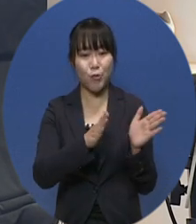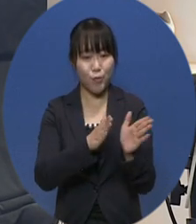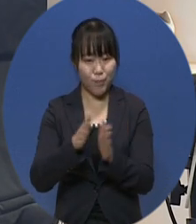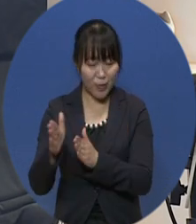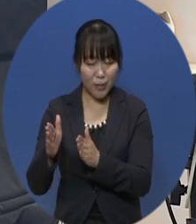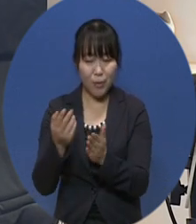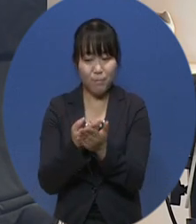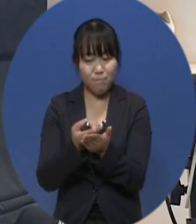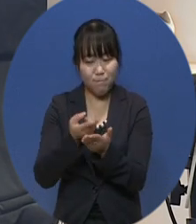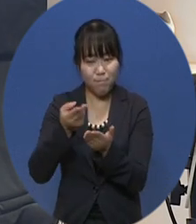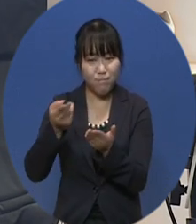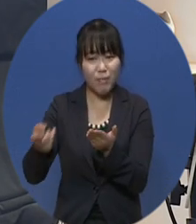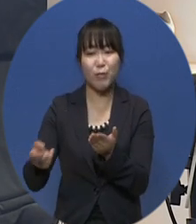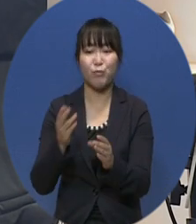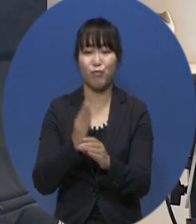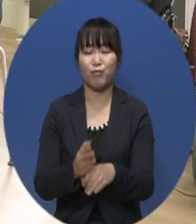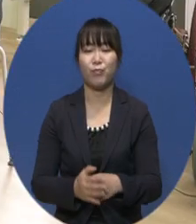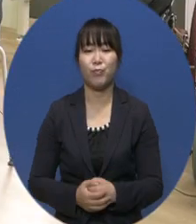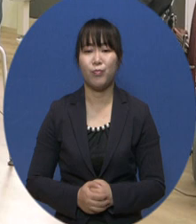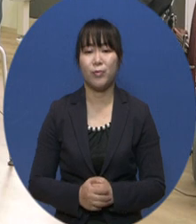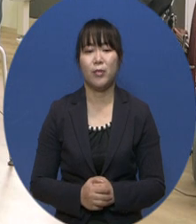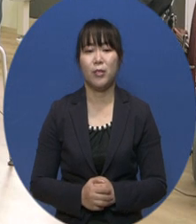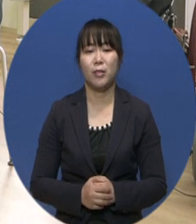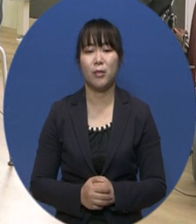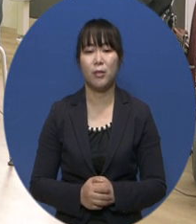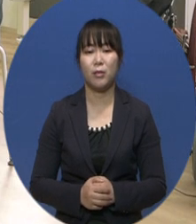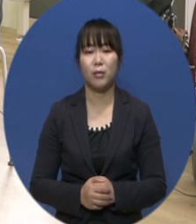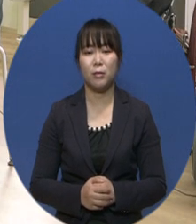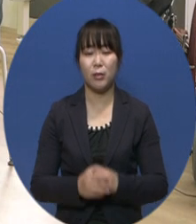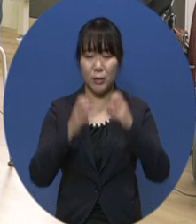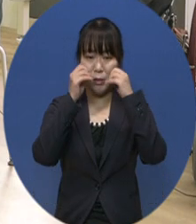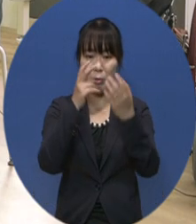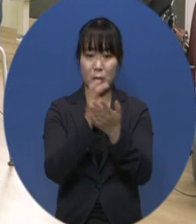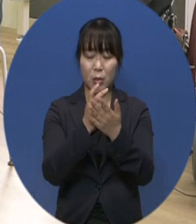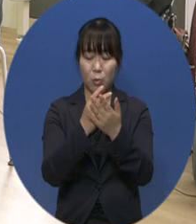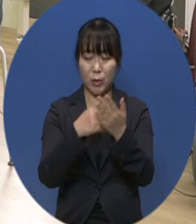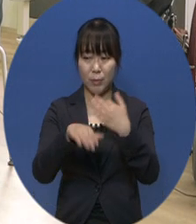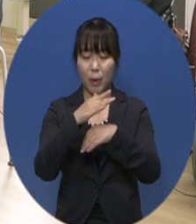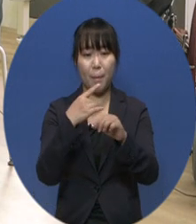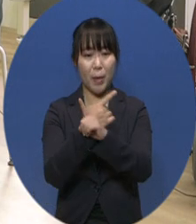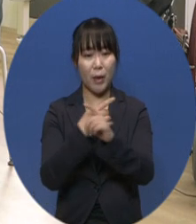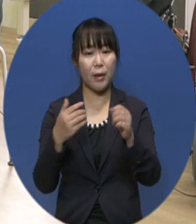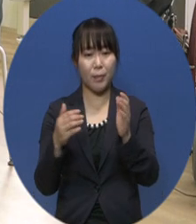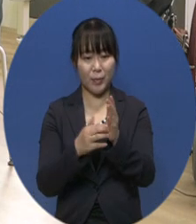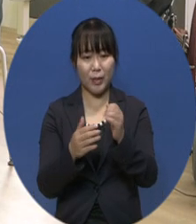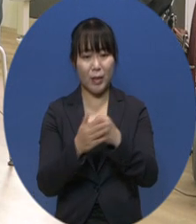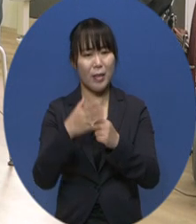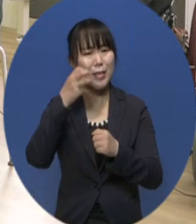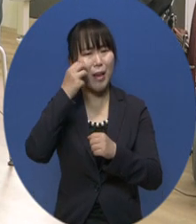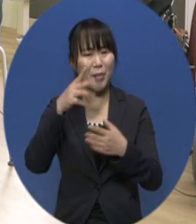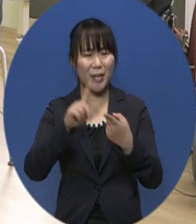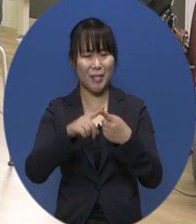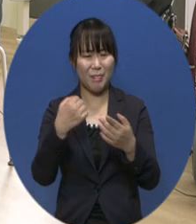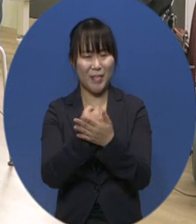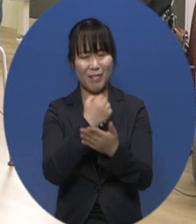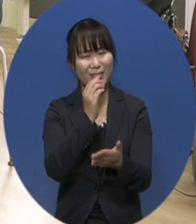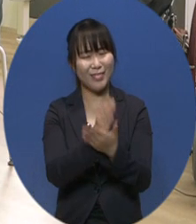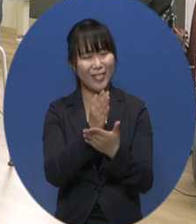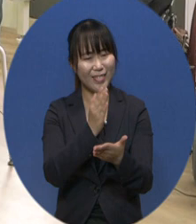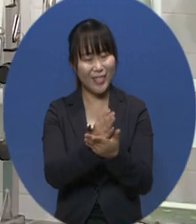네. 그렇게 좀 하고 있습니다. 그렇군요. 새로운 제도가 바뀌었으니까요. 3개월 원망하지 마세요.